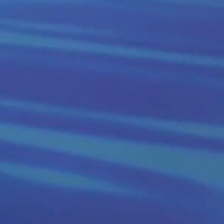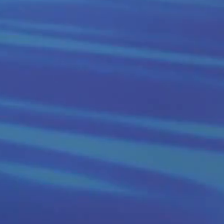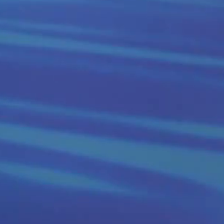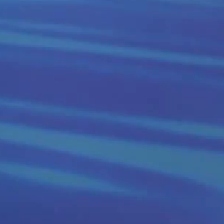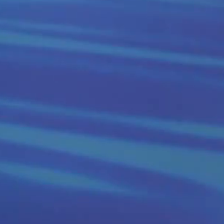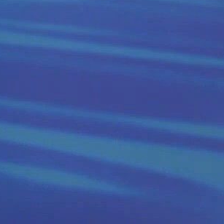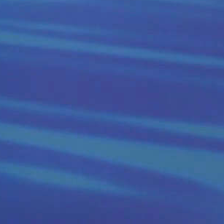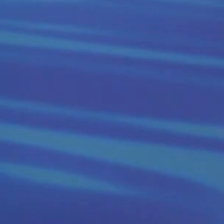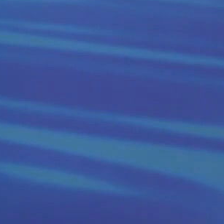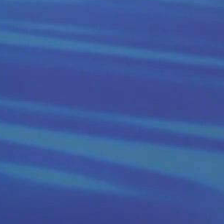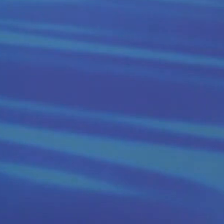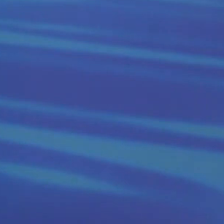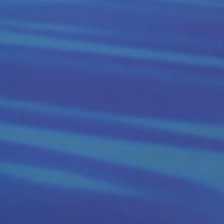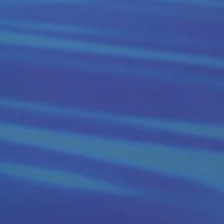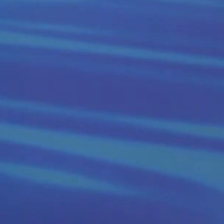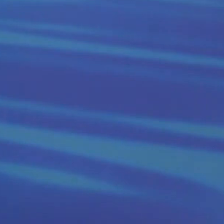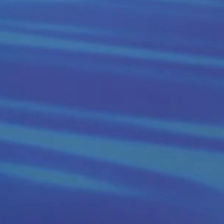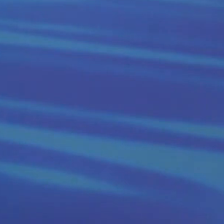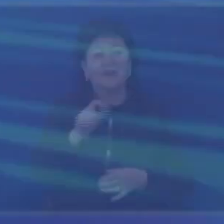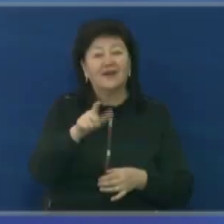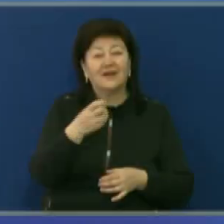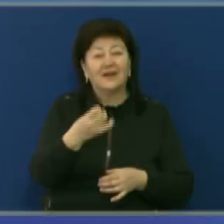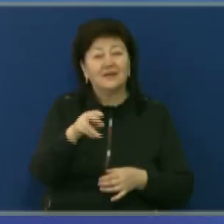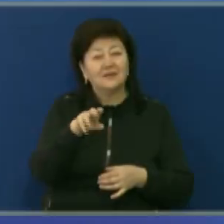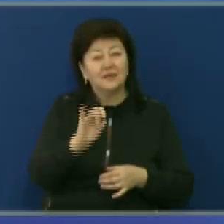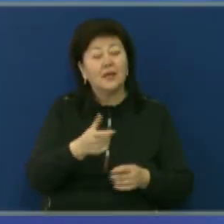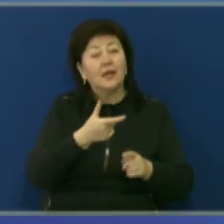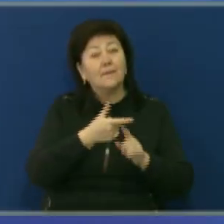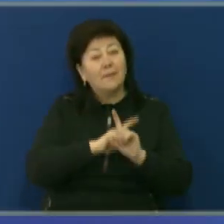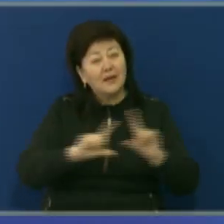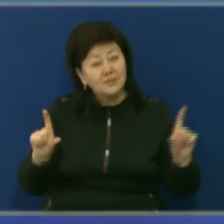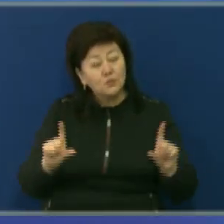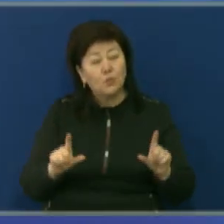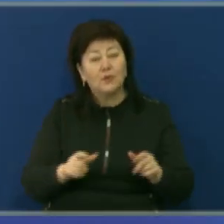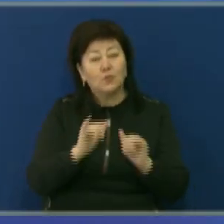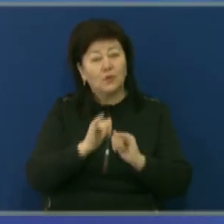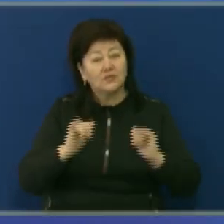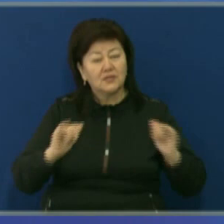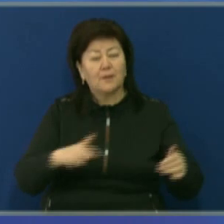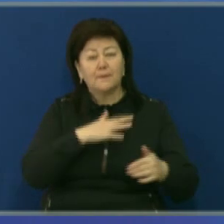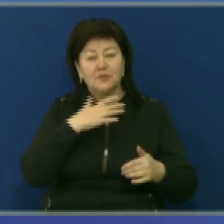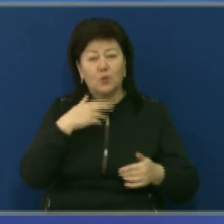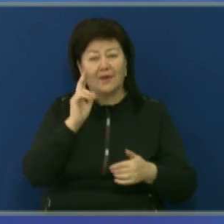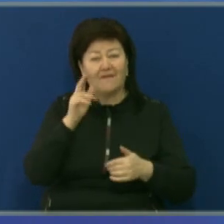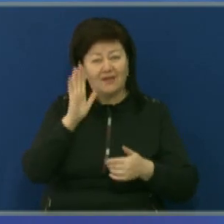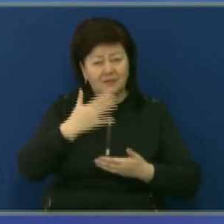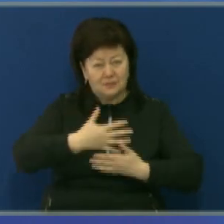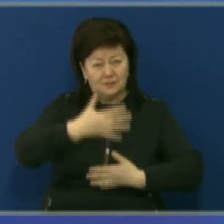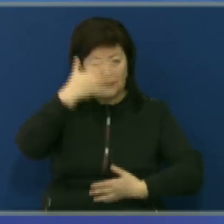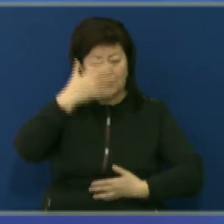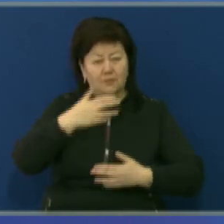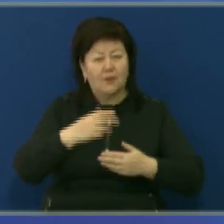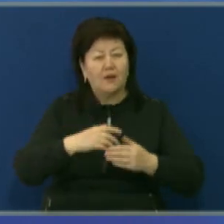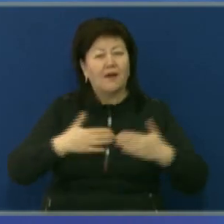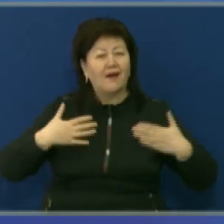Семейдегі қарағайлы тұрғын ауданы ерекше қарқынмен дамуда. Мұнда көп қабатты үйлердің құрылысы белсенді жүргізілуде.